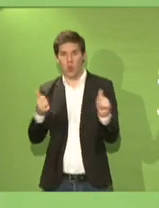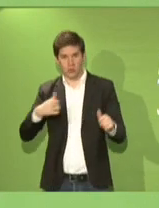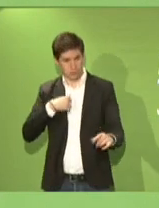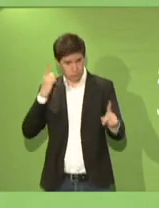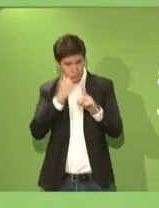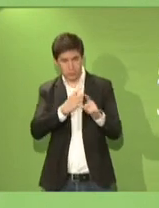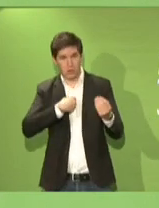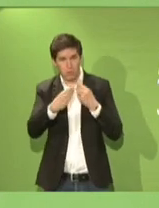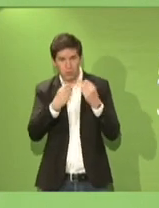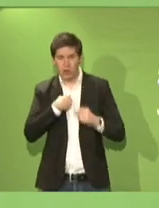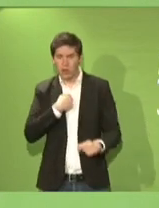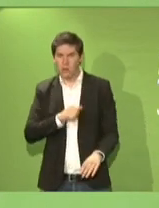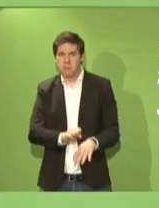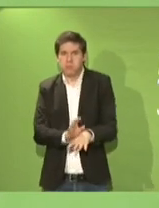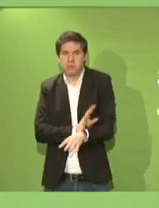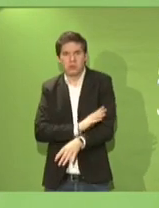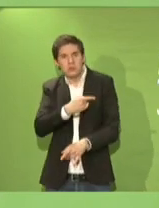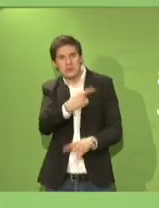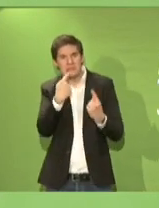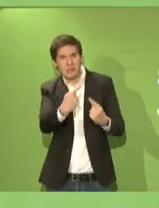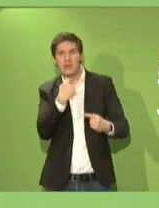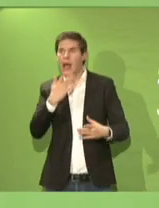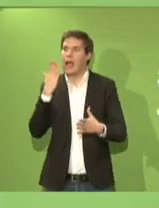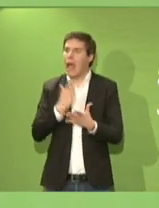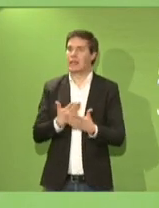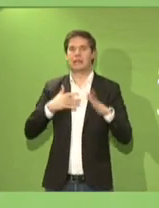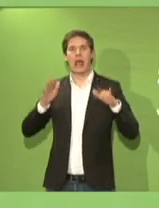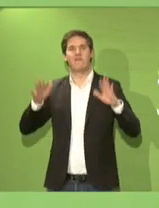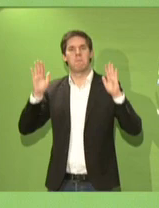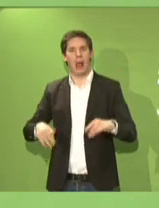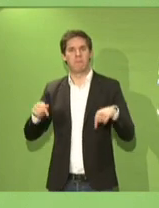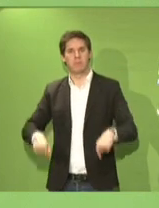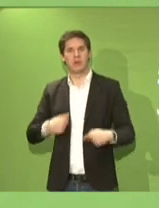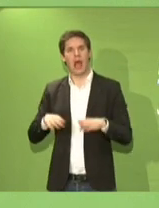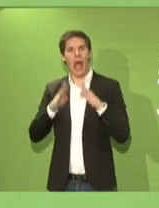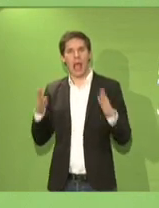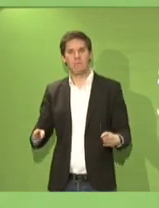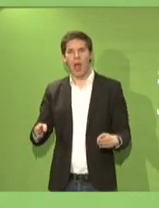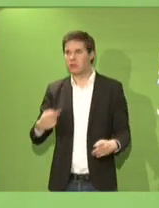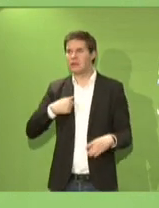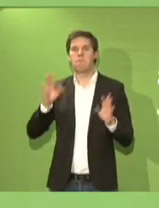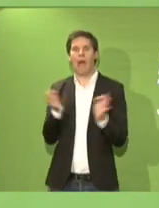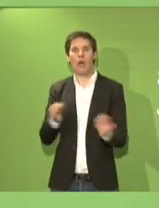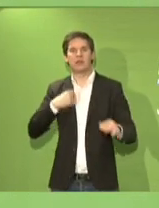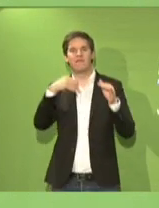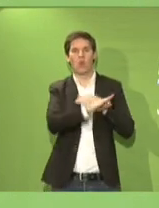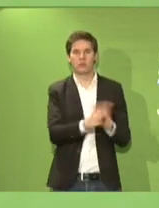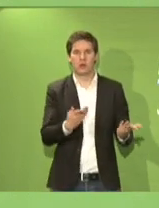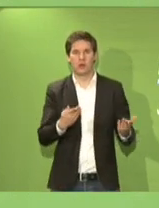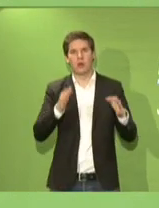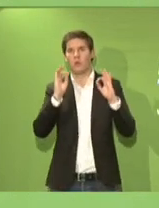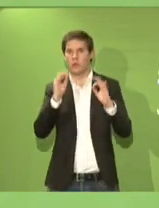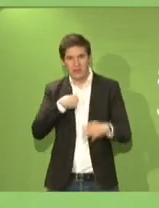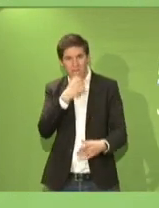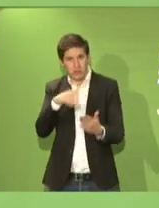der bewegendsten Momente, die ich hatte, dass Menschen sagen, sie könnten ihre Heimat bleiben und werden nicht ihrer Heimat entraubt. Das ist der Punkt, an dem wir weiterarbeiten